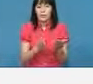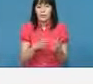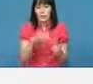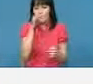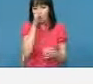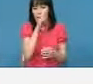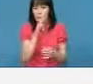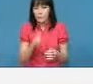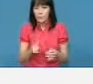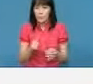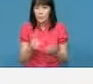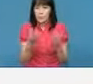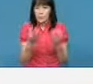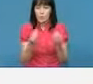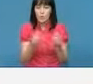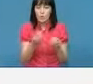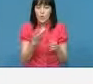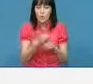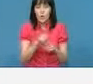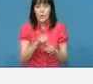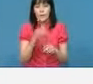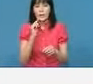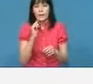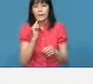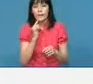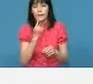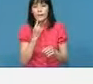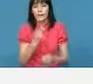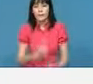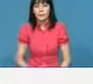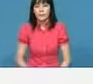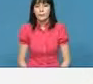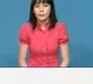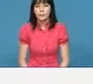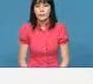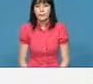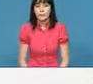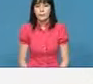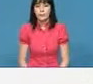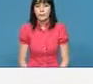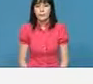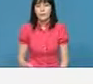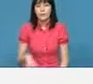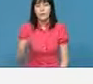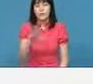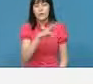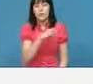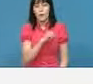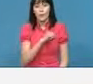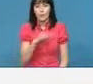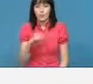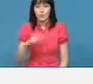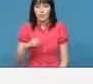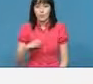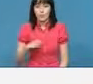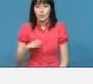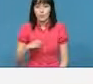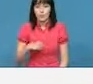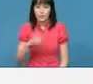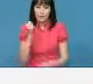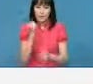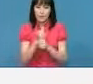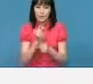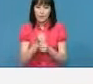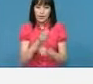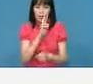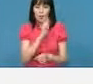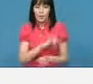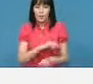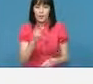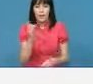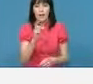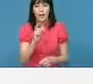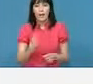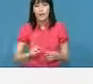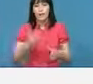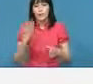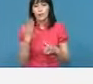сүйіп кетеміз дегенде ғой енді. Жалпы өзіміздің атқарып жатқан жұмысымыз мына халыққа қызмет